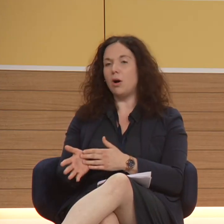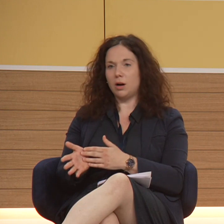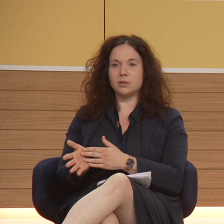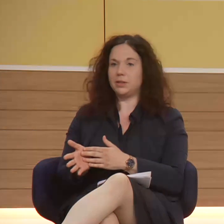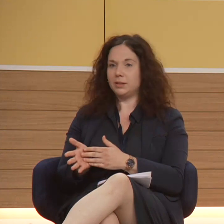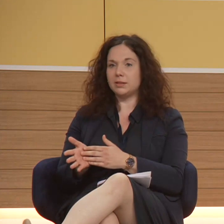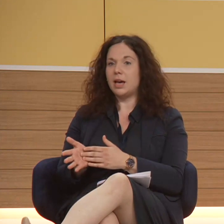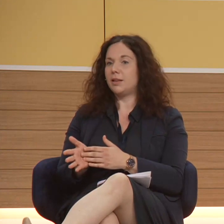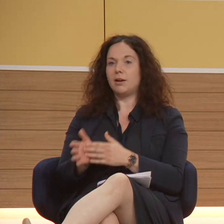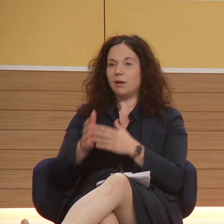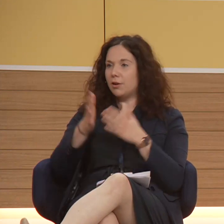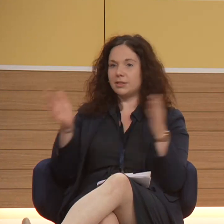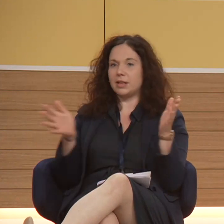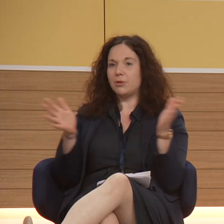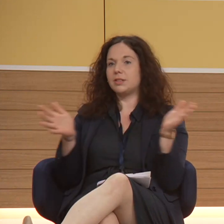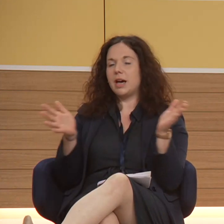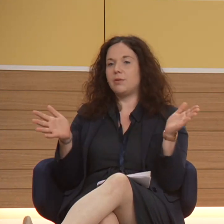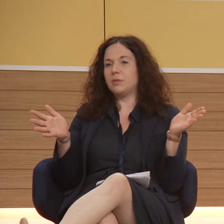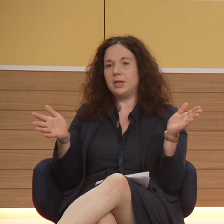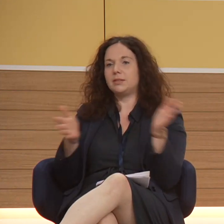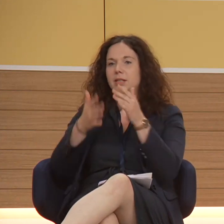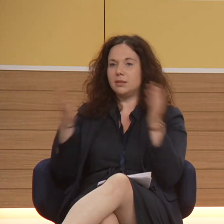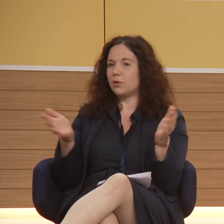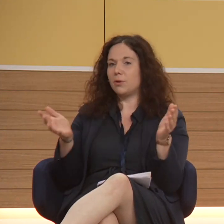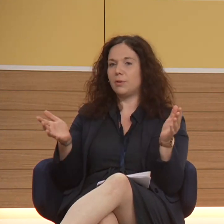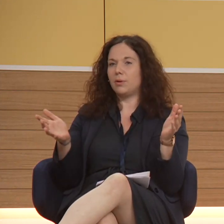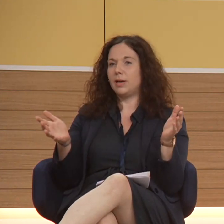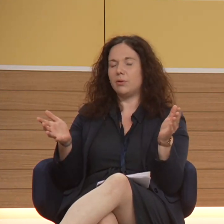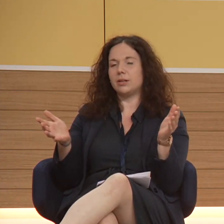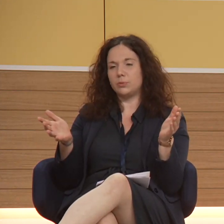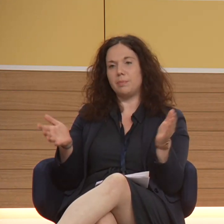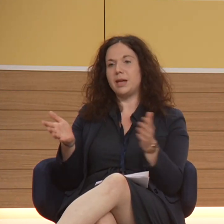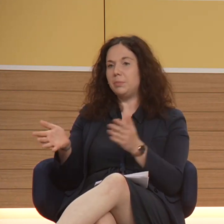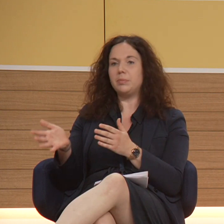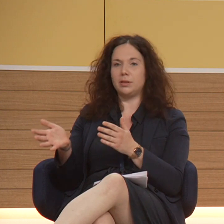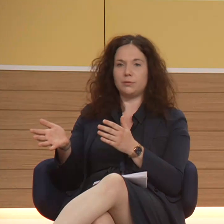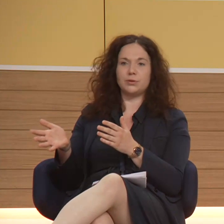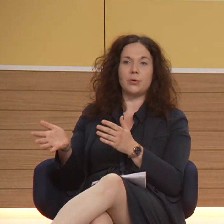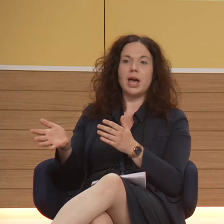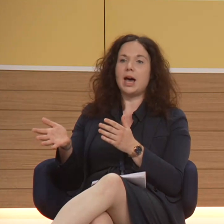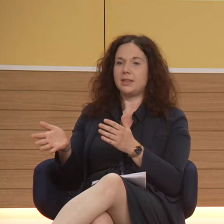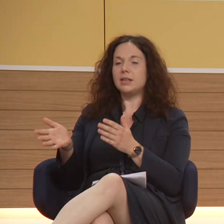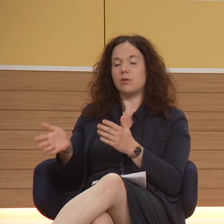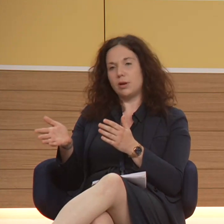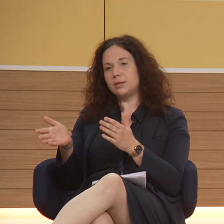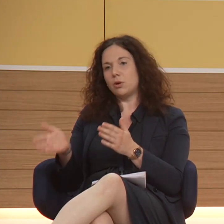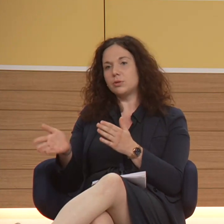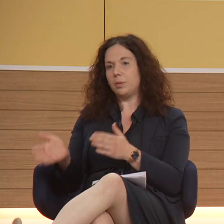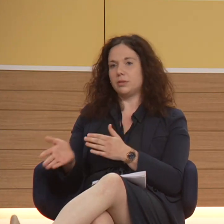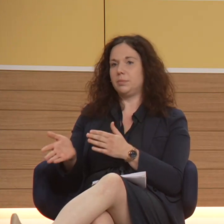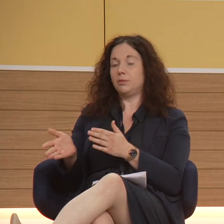riesigen Kliniken bis zu kleinen, sehr kleinen Krankenhäusern außerhalb der großen Städte oder